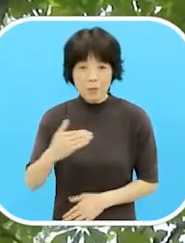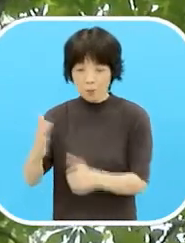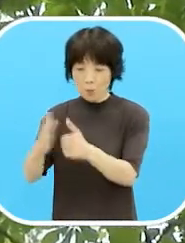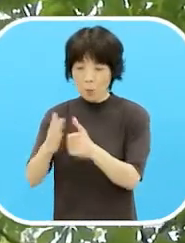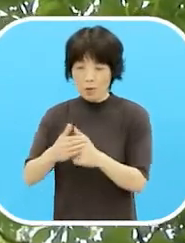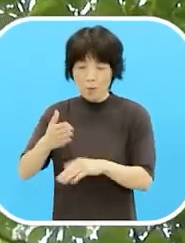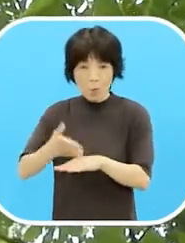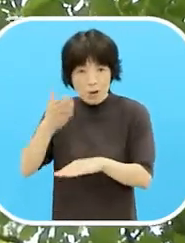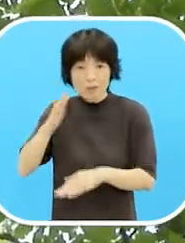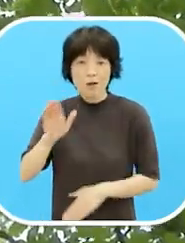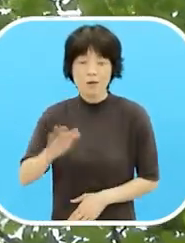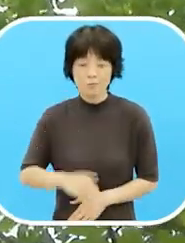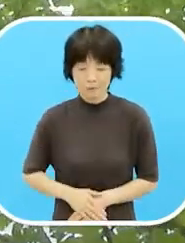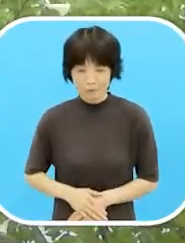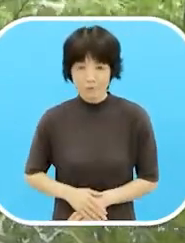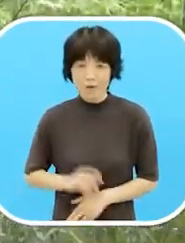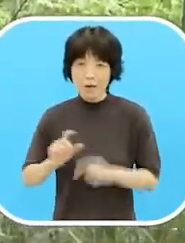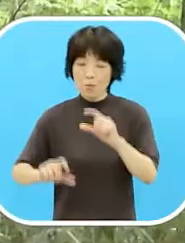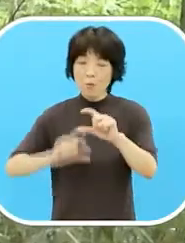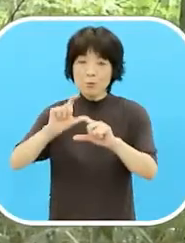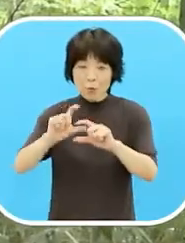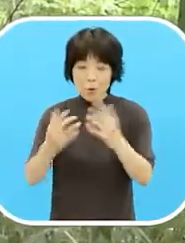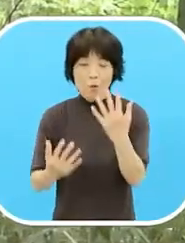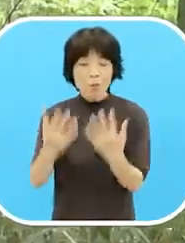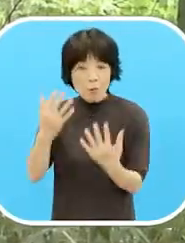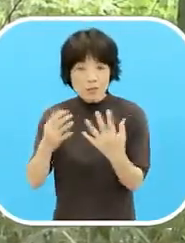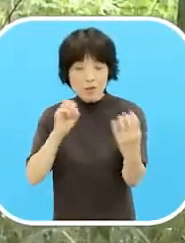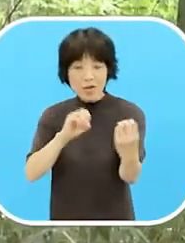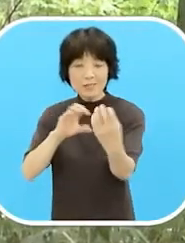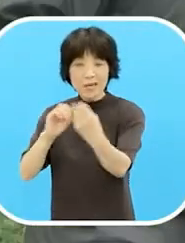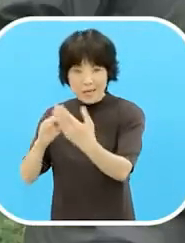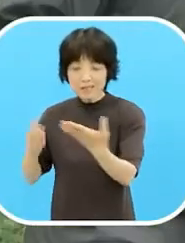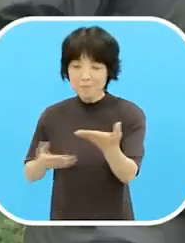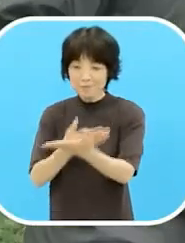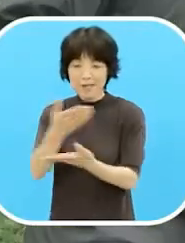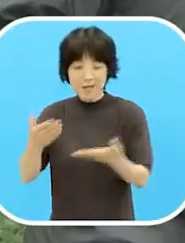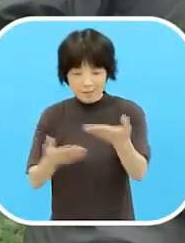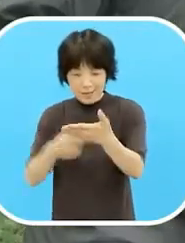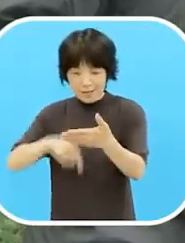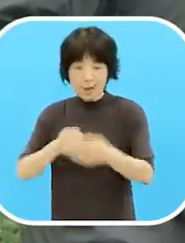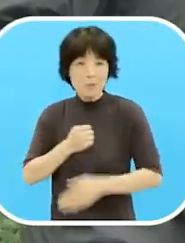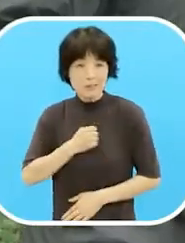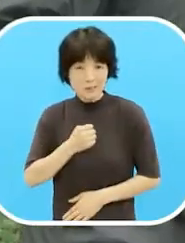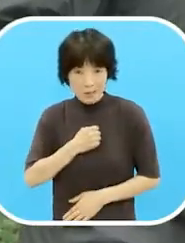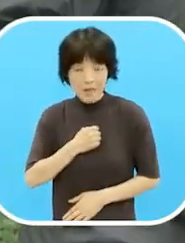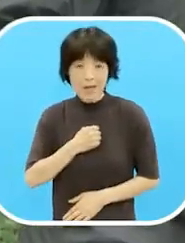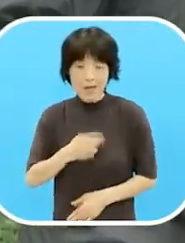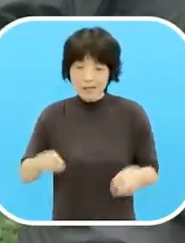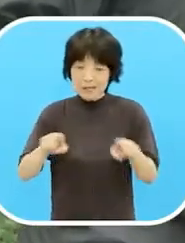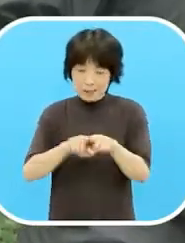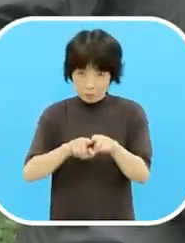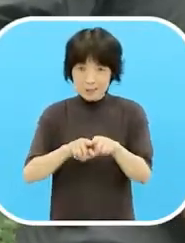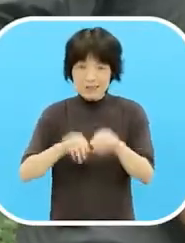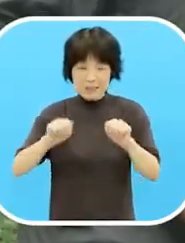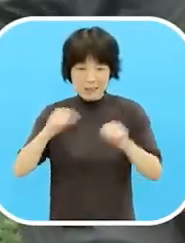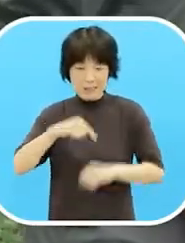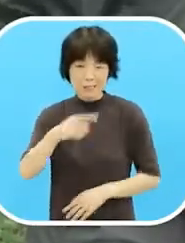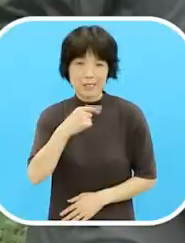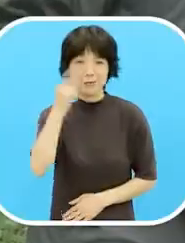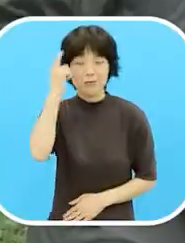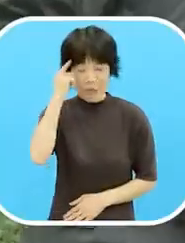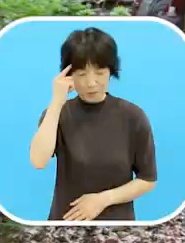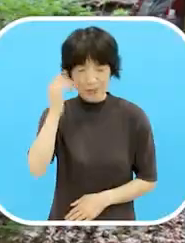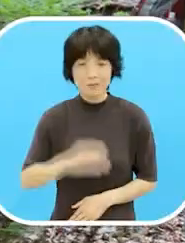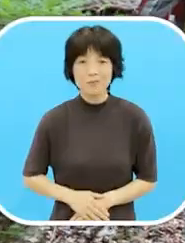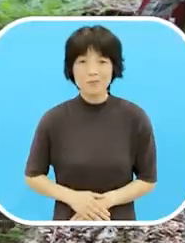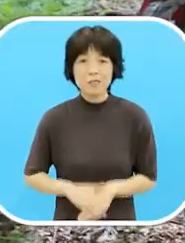受けてきましたからね、もっと森と語らい話し合い、森のことをよく知って、はい、共存共栄したいなと思います、